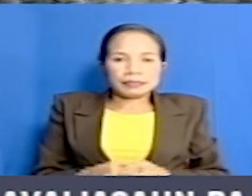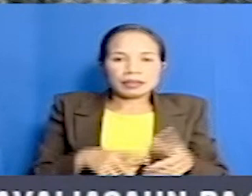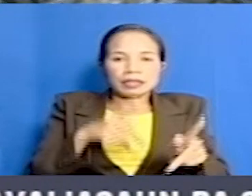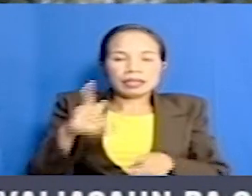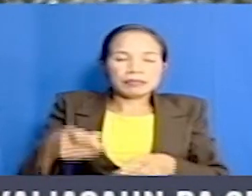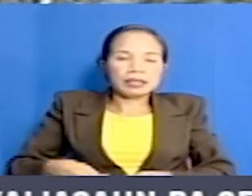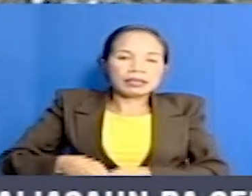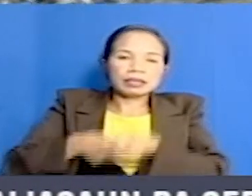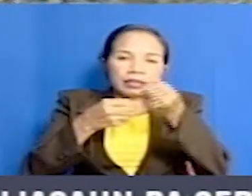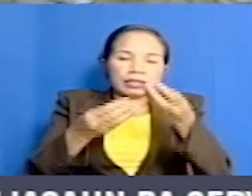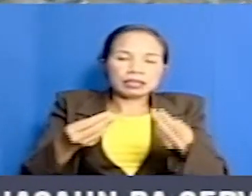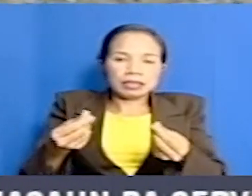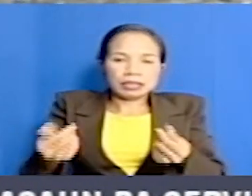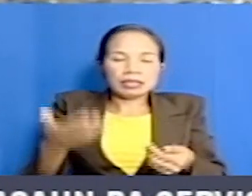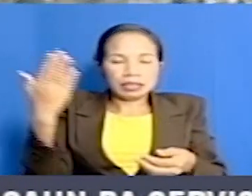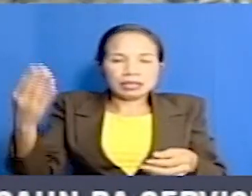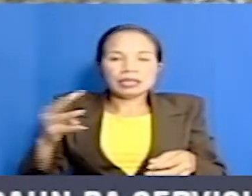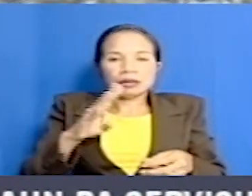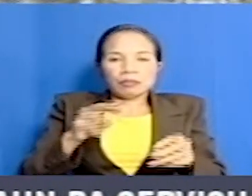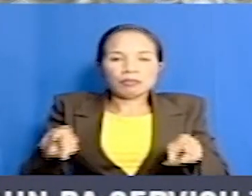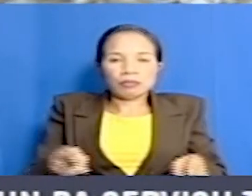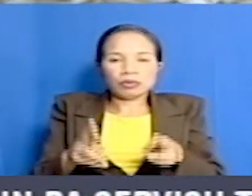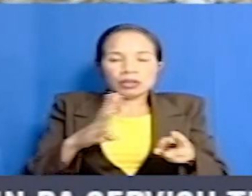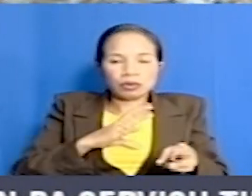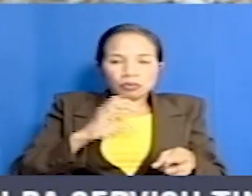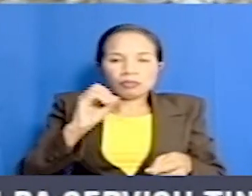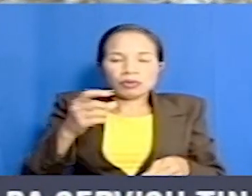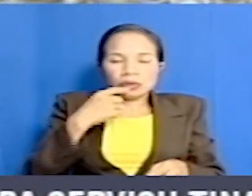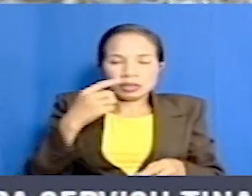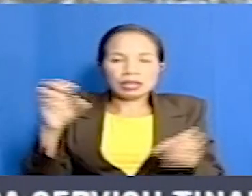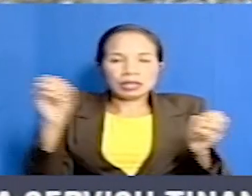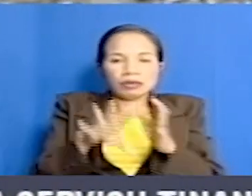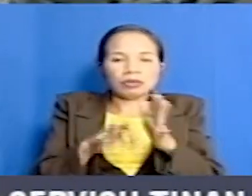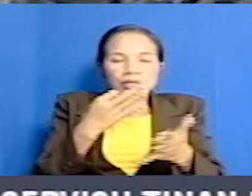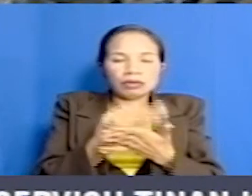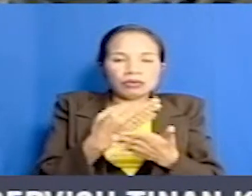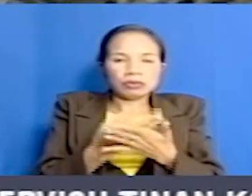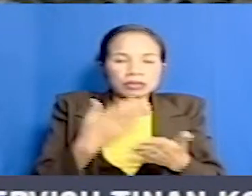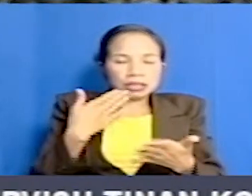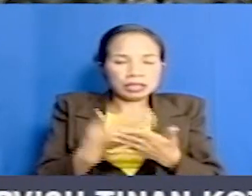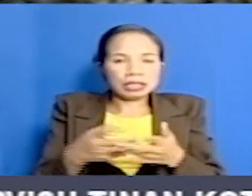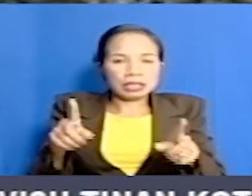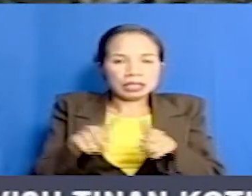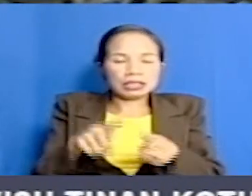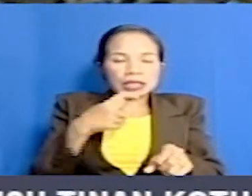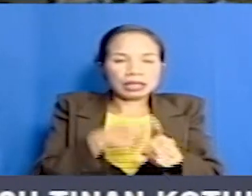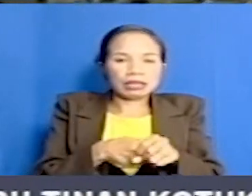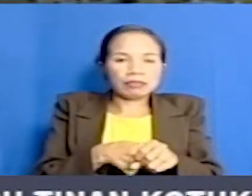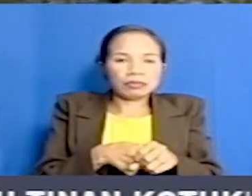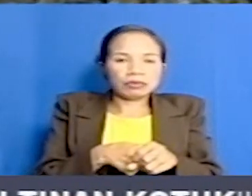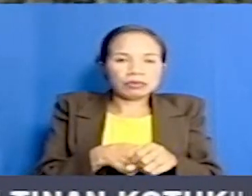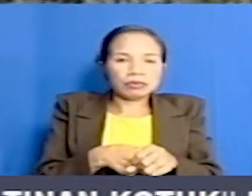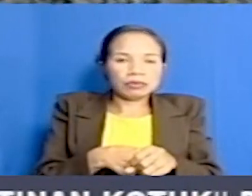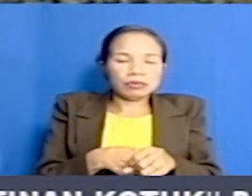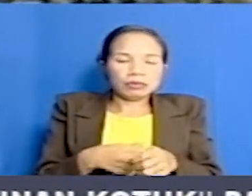Cidadão Nebe Pinheira Rehene, que é a Mota Comoro, hateten. Ladung hetang rendimento dia kanesan tempo bailorong,